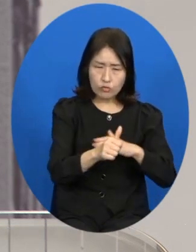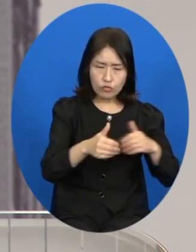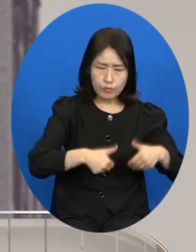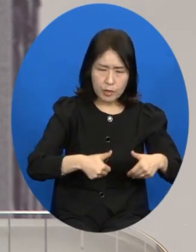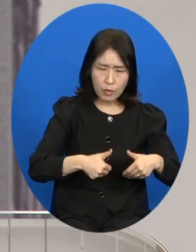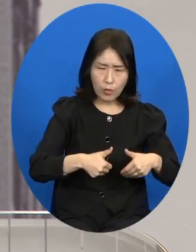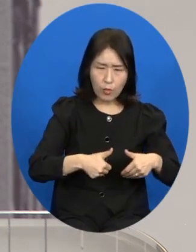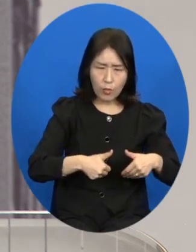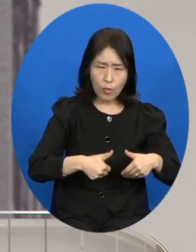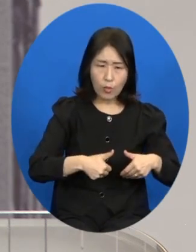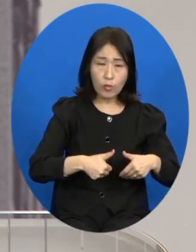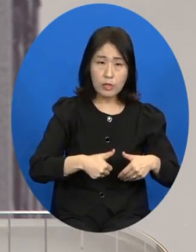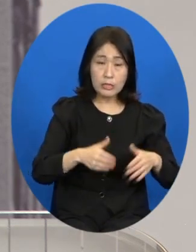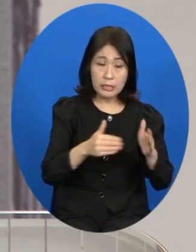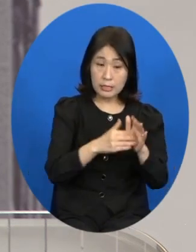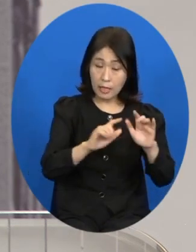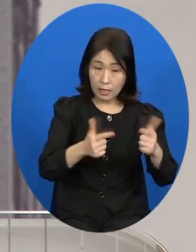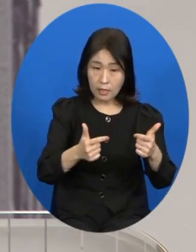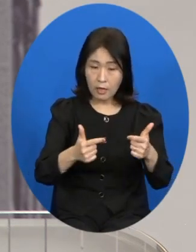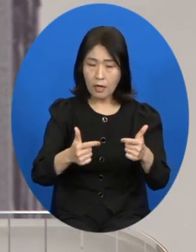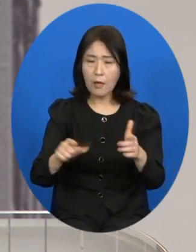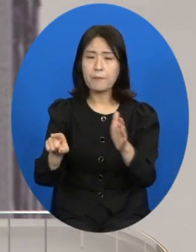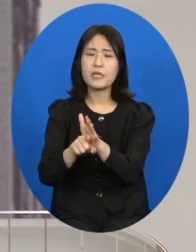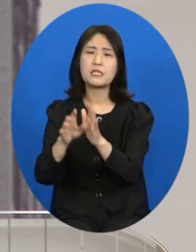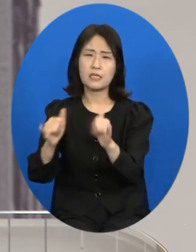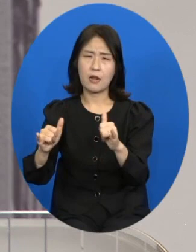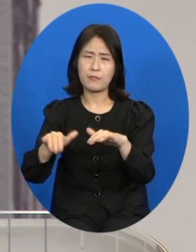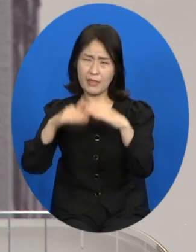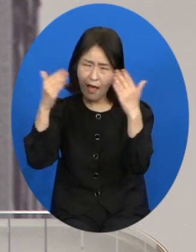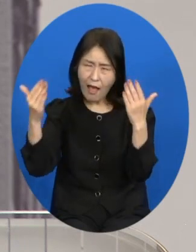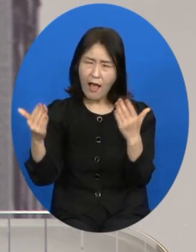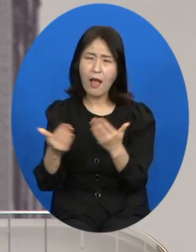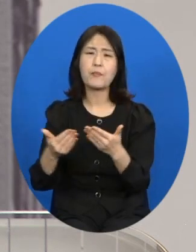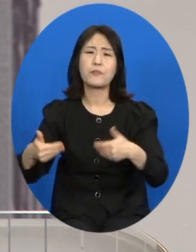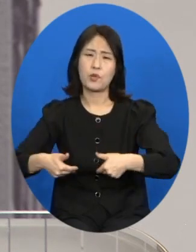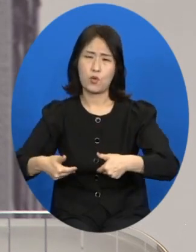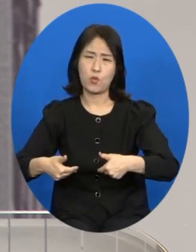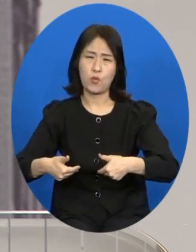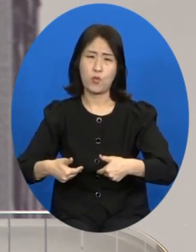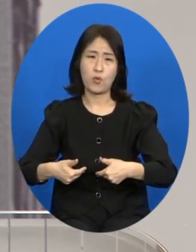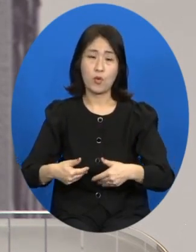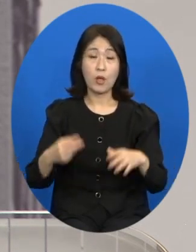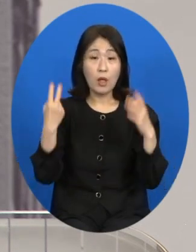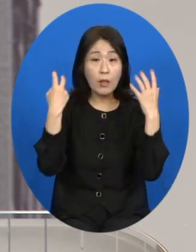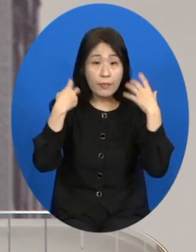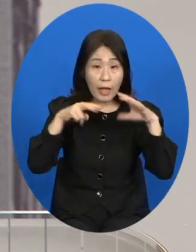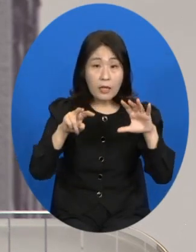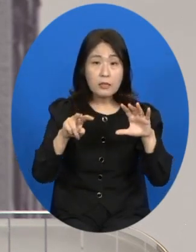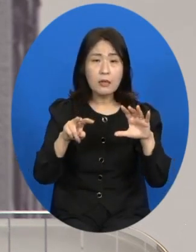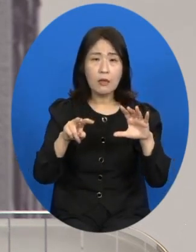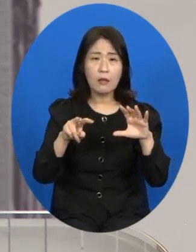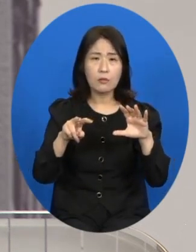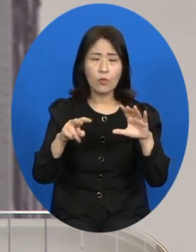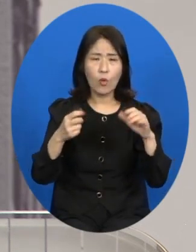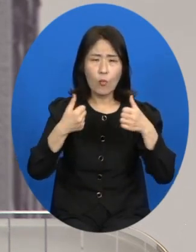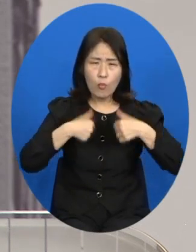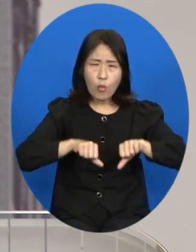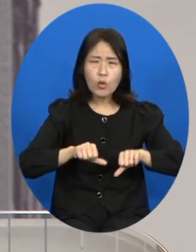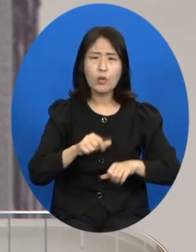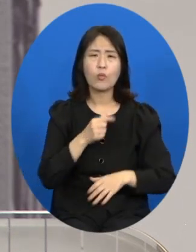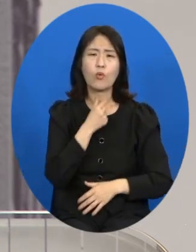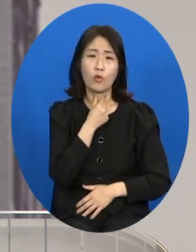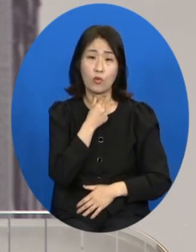그리스도인들에게 필요한 덕목인 것이죠 다니엘 역시도 중도에 포기할 만한 많은 일들이 있었습니다 잡혀가자 마자